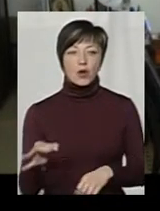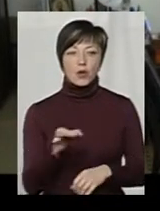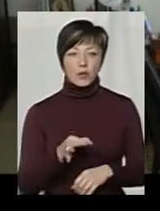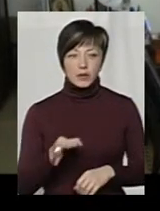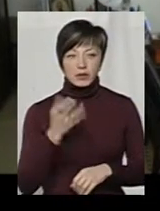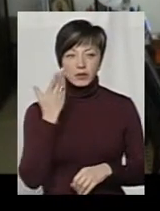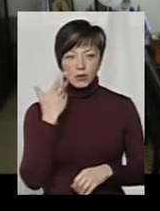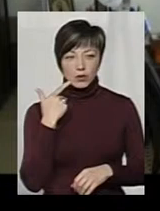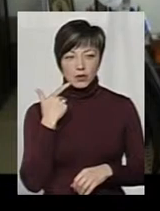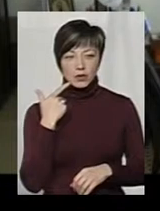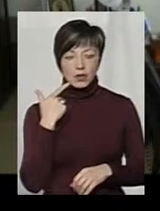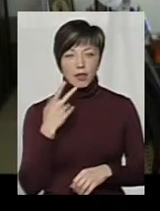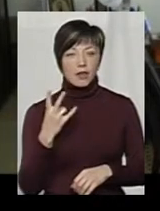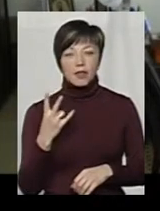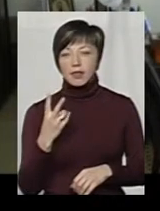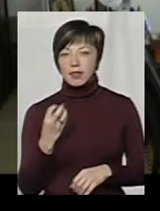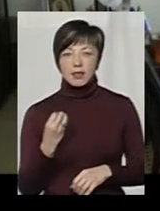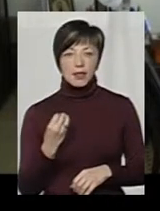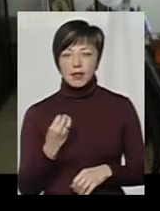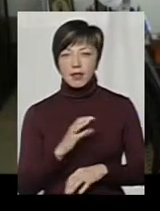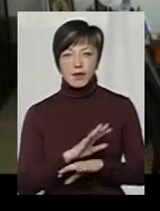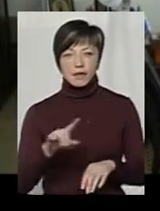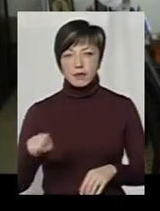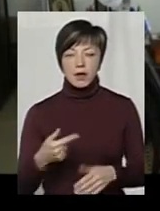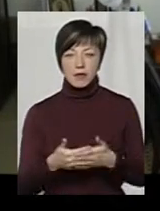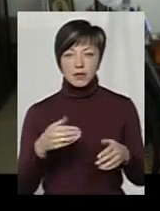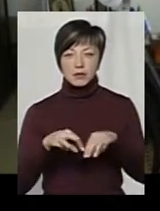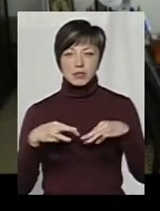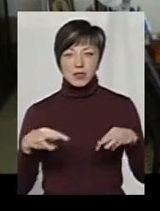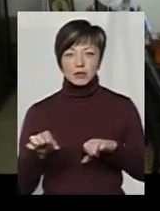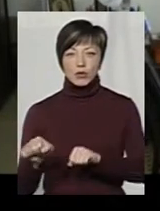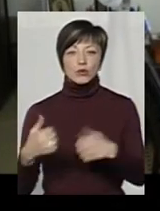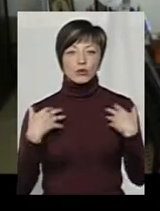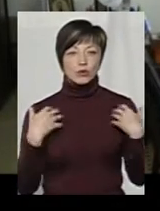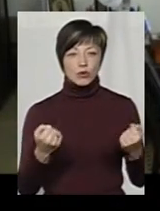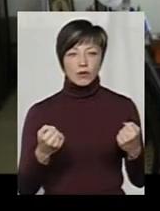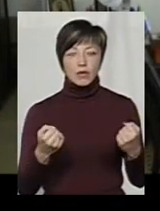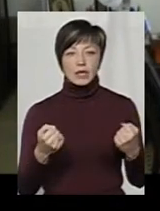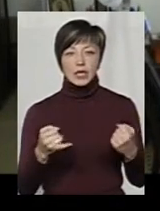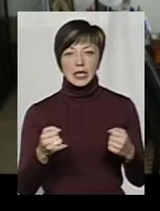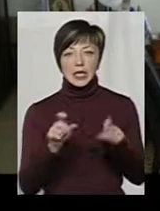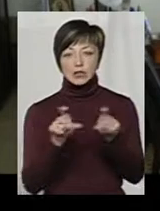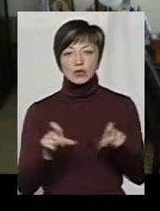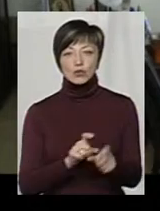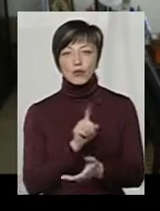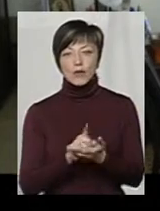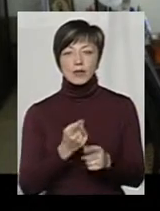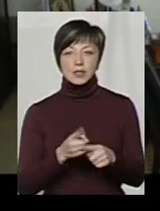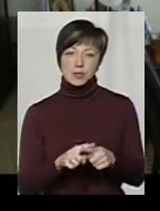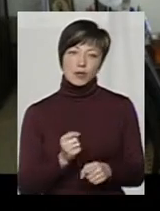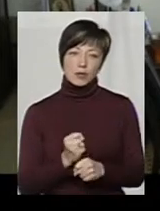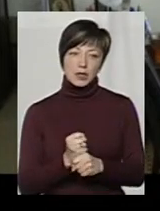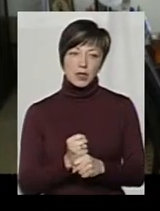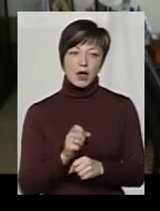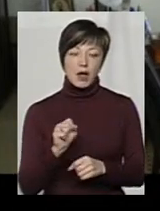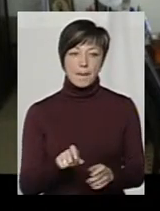область, коли не вимагає це від Міністерства охорони здоров'я і від тих інституцій, які зобов'язані це робити,